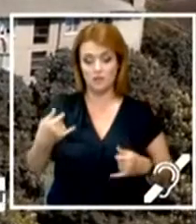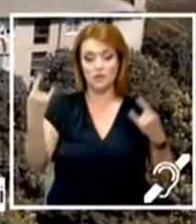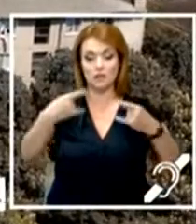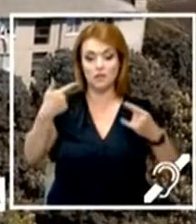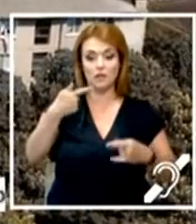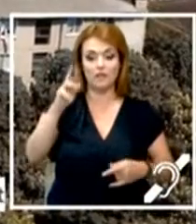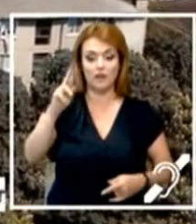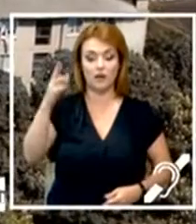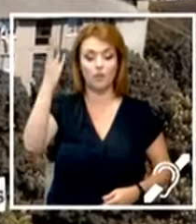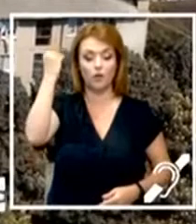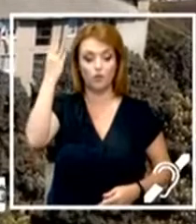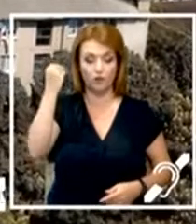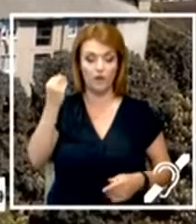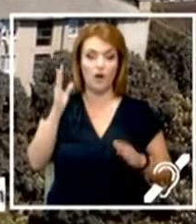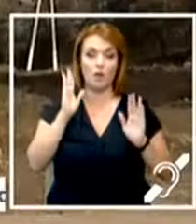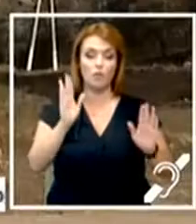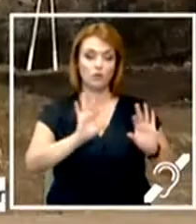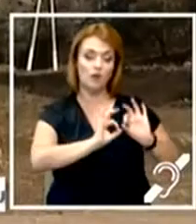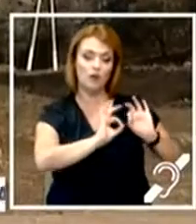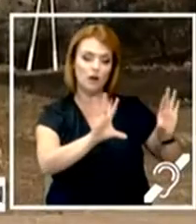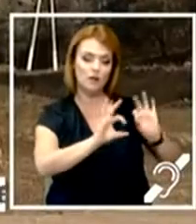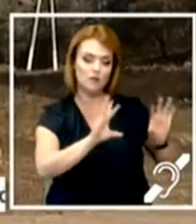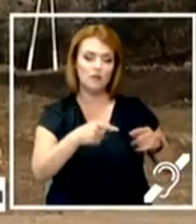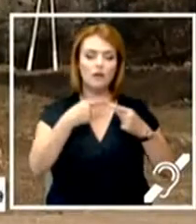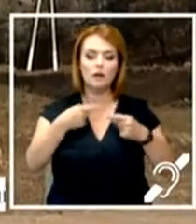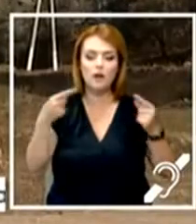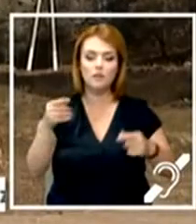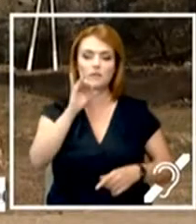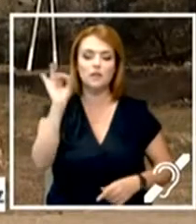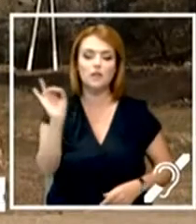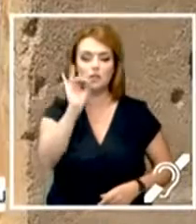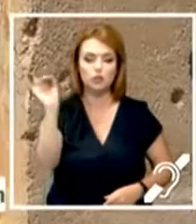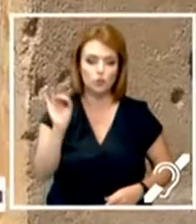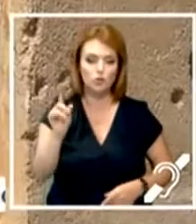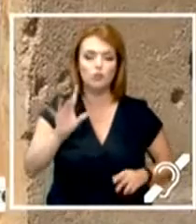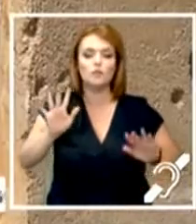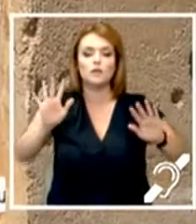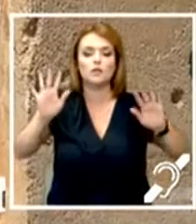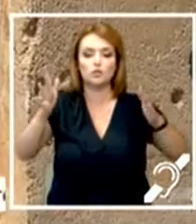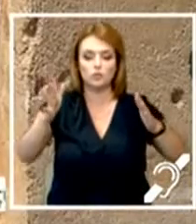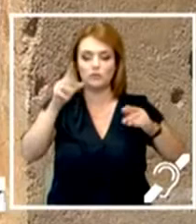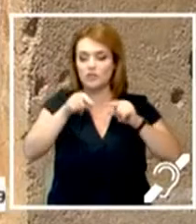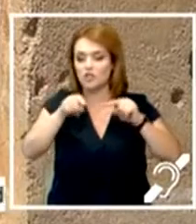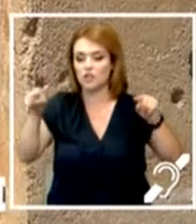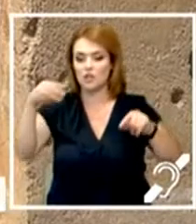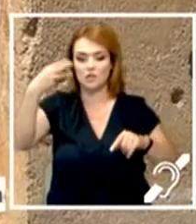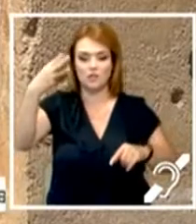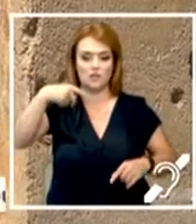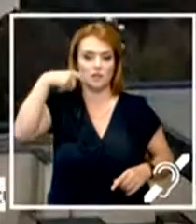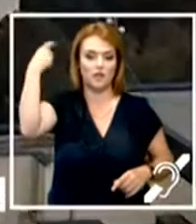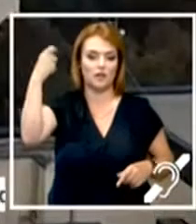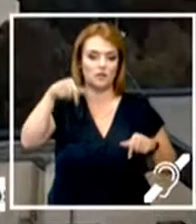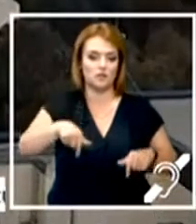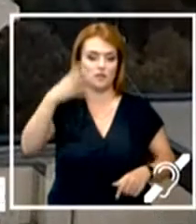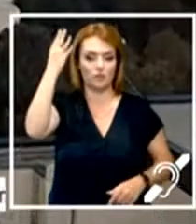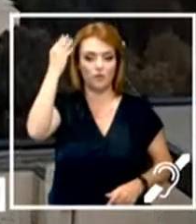Zilei Independenței. Pe parcursul acestei săptămâni vom trece în revistă cei 31 de ani de care a avut nevoie țara pentru a-și decide